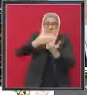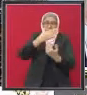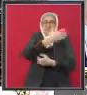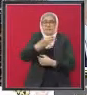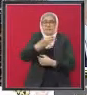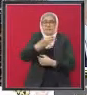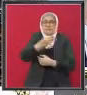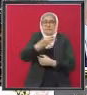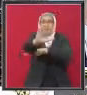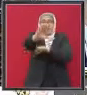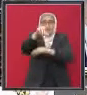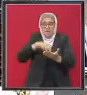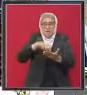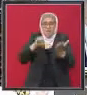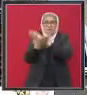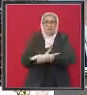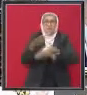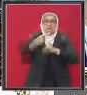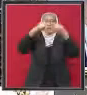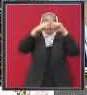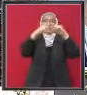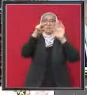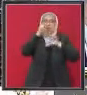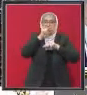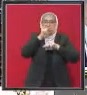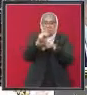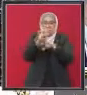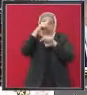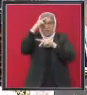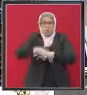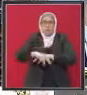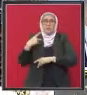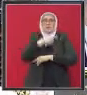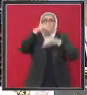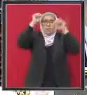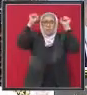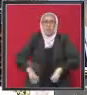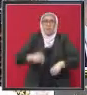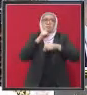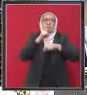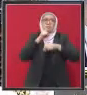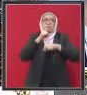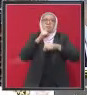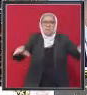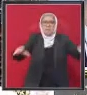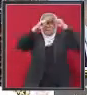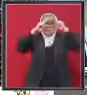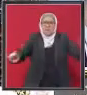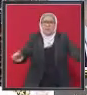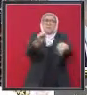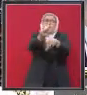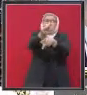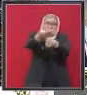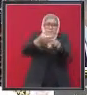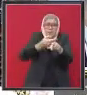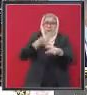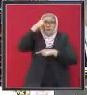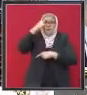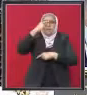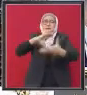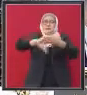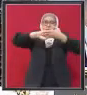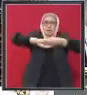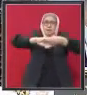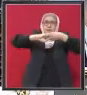ini, jadikanlah Dewan ini sebagai saksi bahawa kita semua dapat berdamai walaupun seketika berjabat tangan demi melindungi